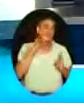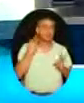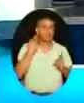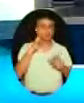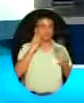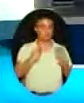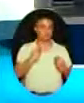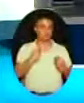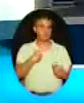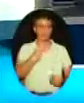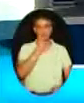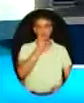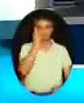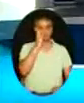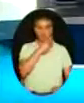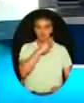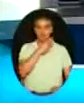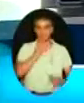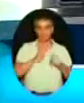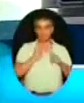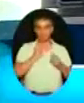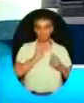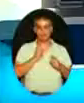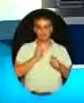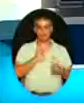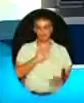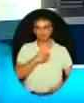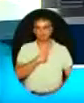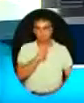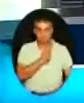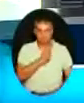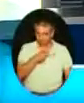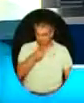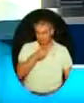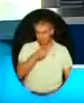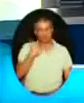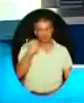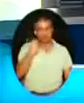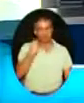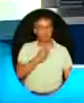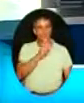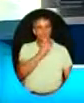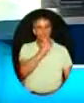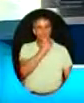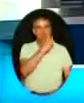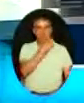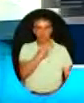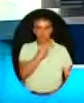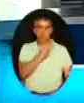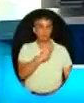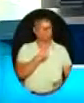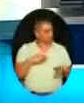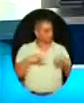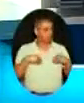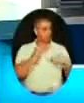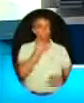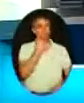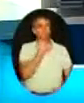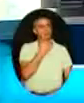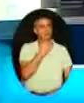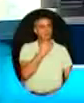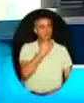יותר, ואני רוצה להגיד משהו על ברק. זה בדיוק העניין. ואני רוצה להגיד משהו על ברק. כפויות טובה, זה מה שאתם. בוא אני אסכים איתך על משהו